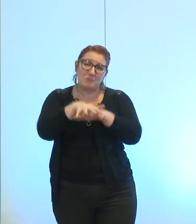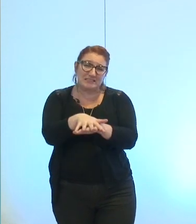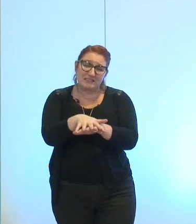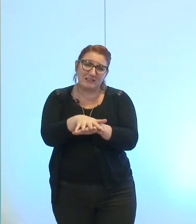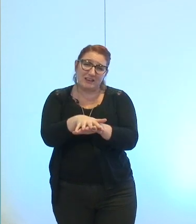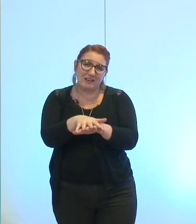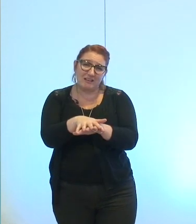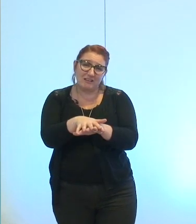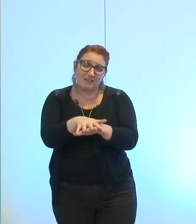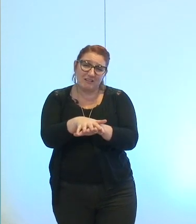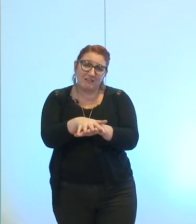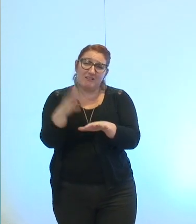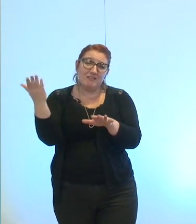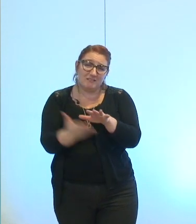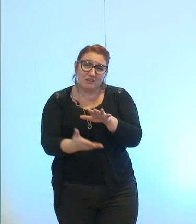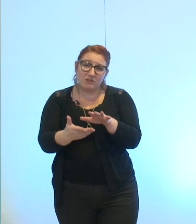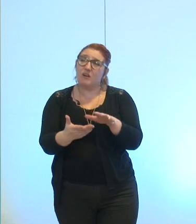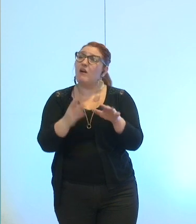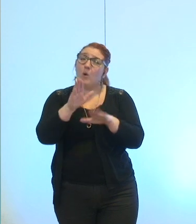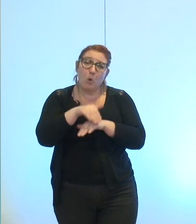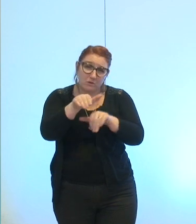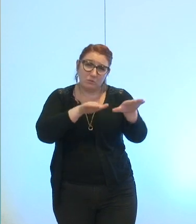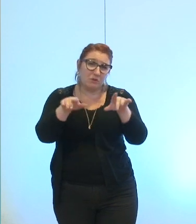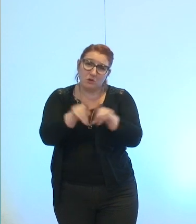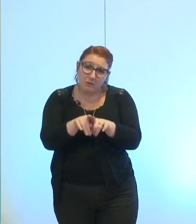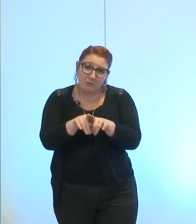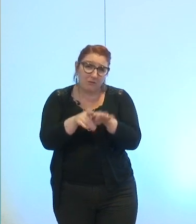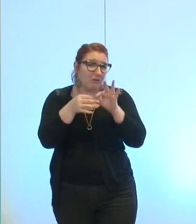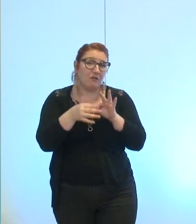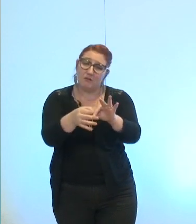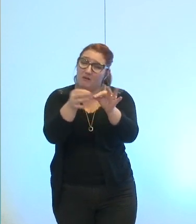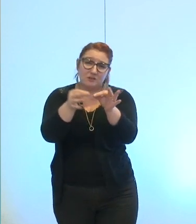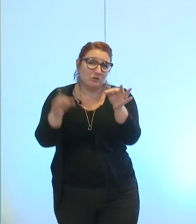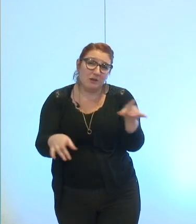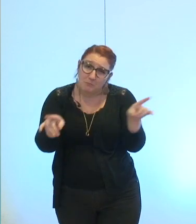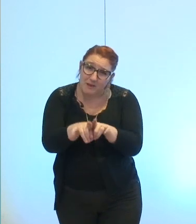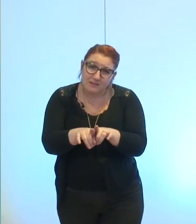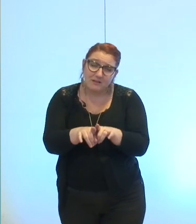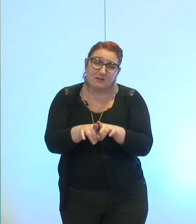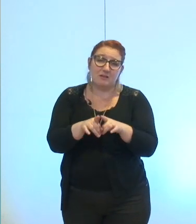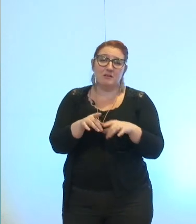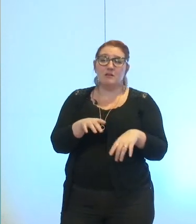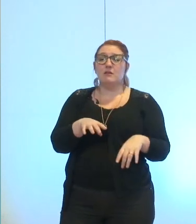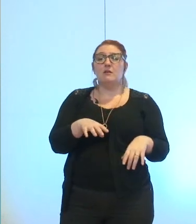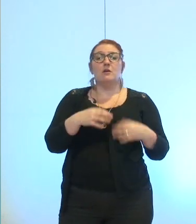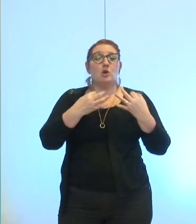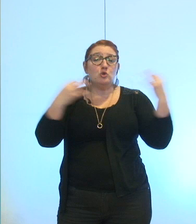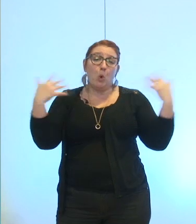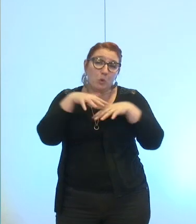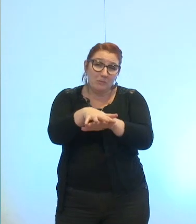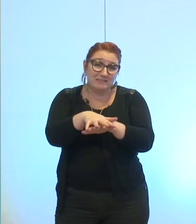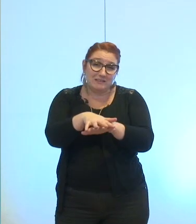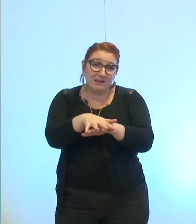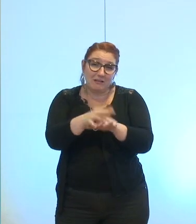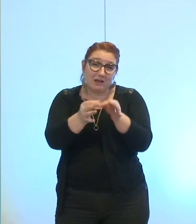produire les mêmes résultats qu'iles ont déjà produit dans le passé trop de mixité tue la mixité vous devriez